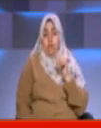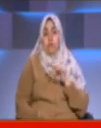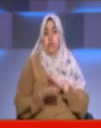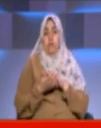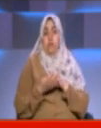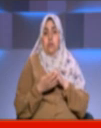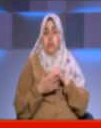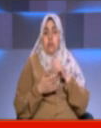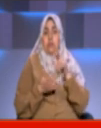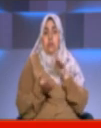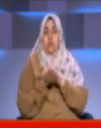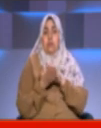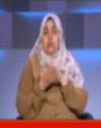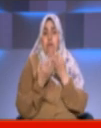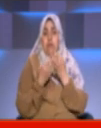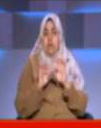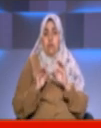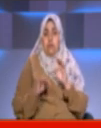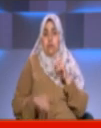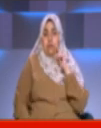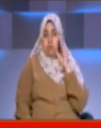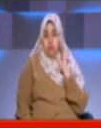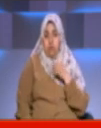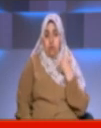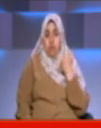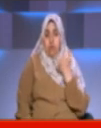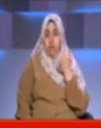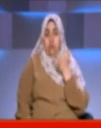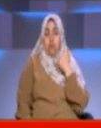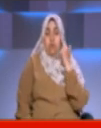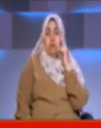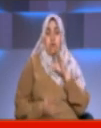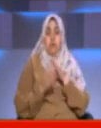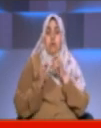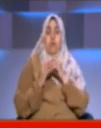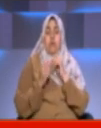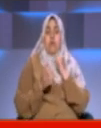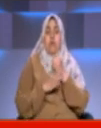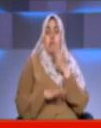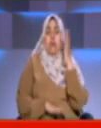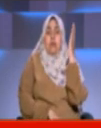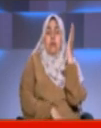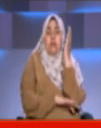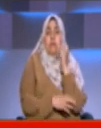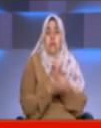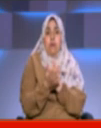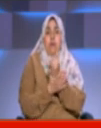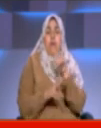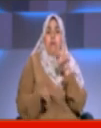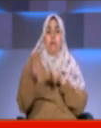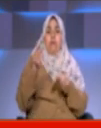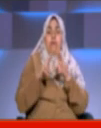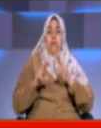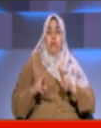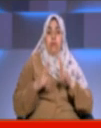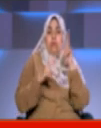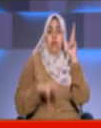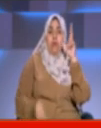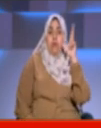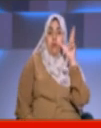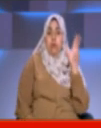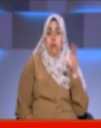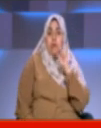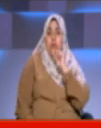إفلاس، رغم أنها ينسب إليها أن هي أسست مدرسة رائدة في التضليل الإعلامي. هذه